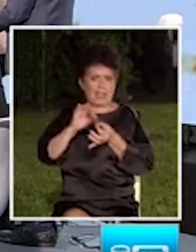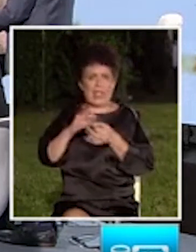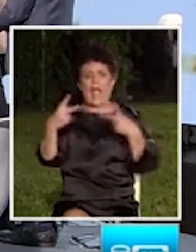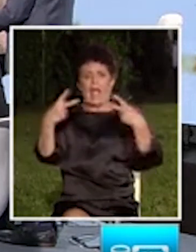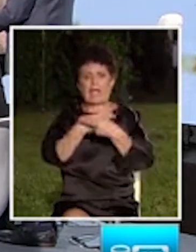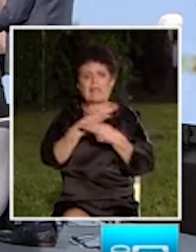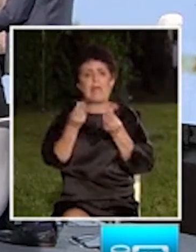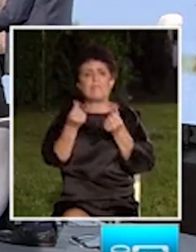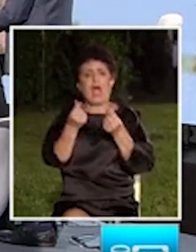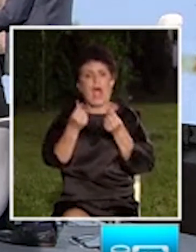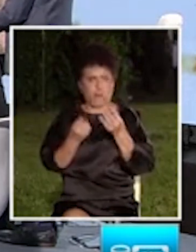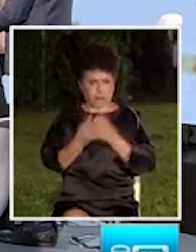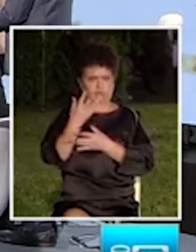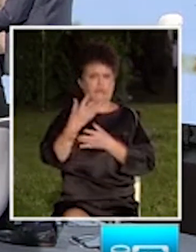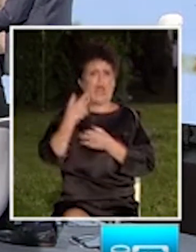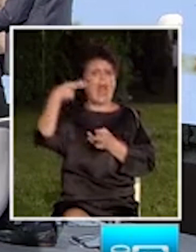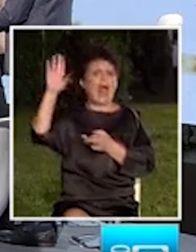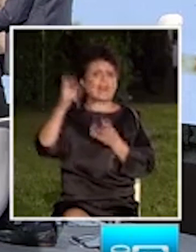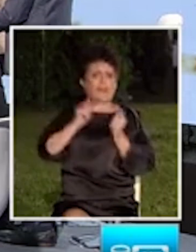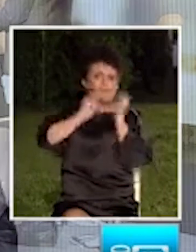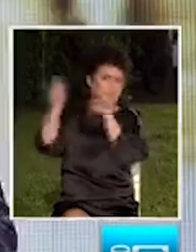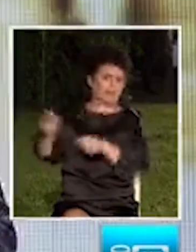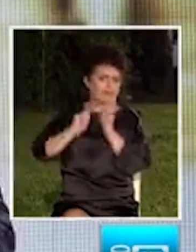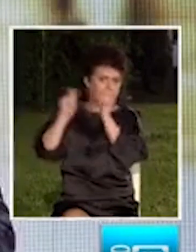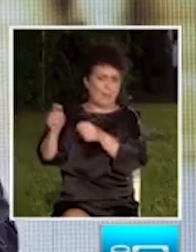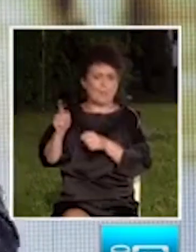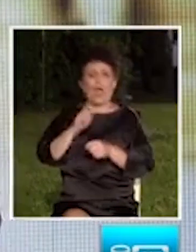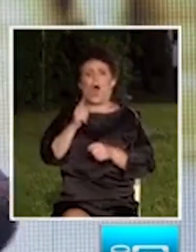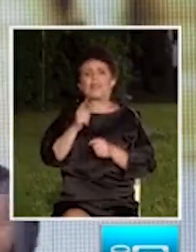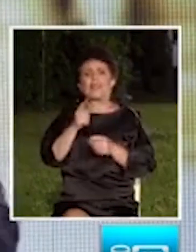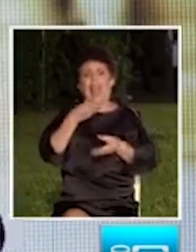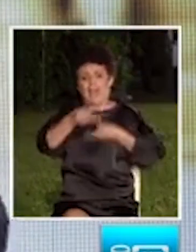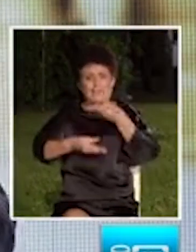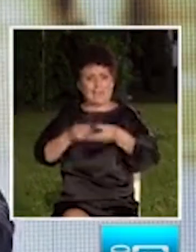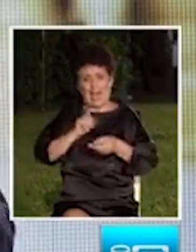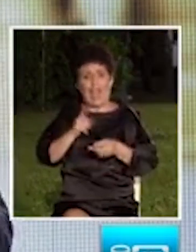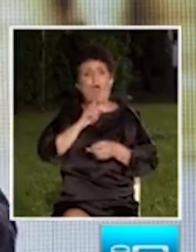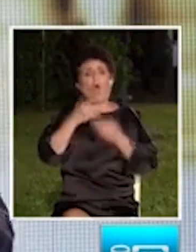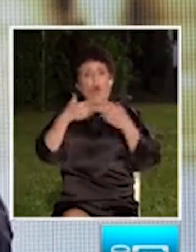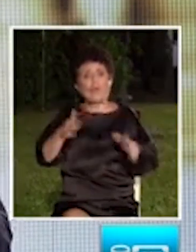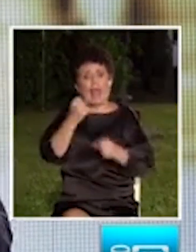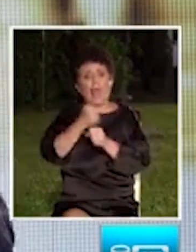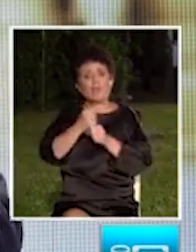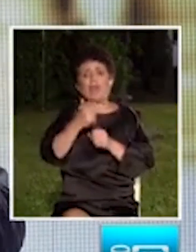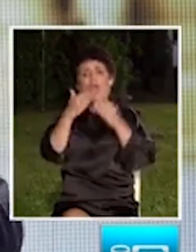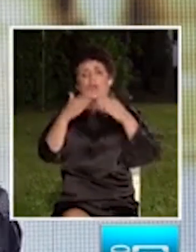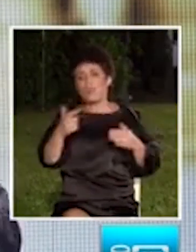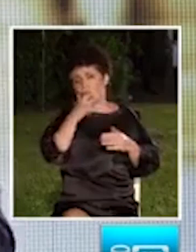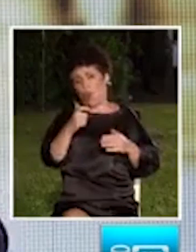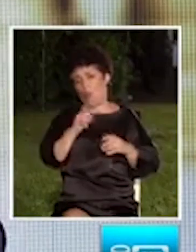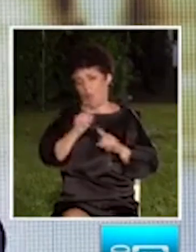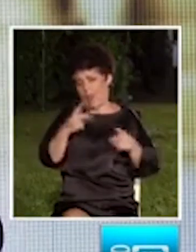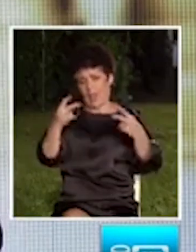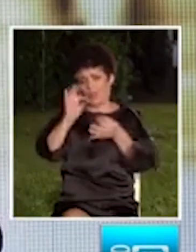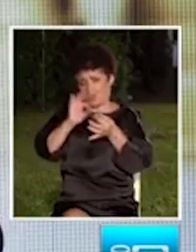таму кај што пари се одлеваат надвор од државата. Значи не треба да кратиш од капиталните инвестиции, па тоа дава работа. Премиерот уште еднаш потенцира дека новиот сет